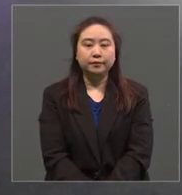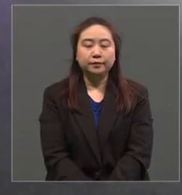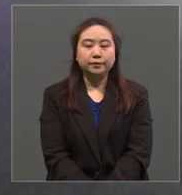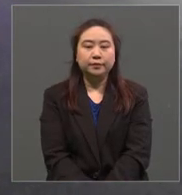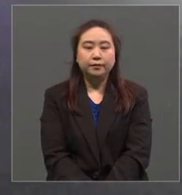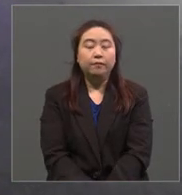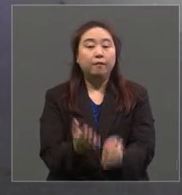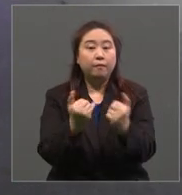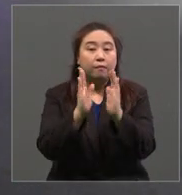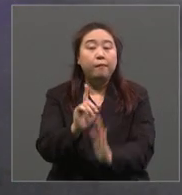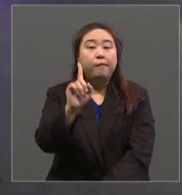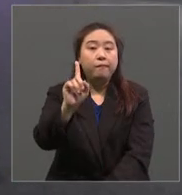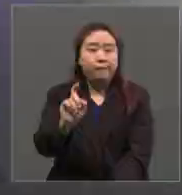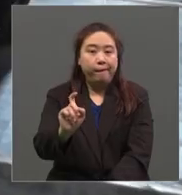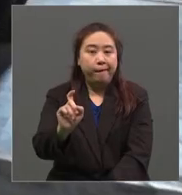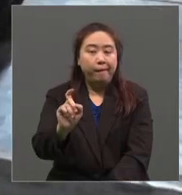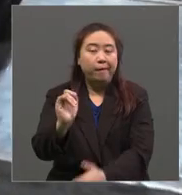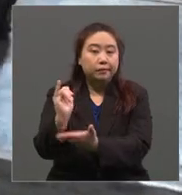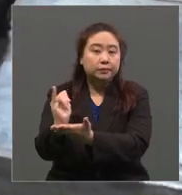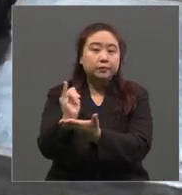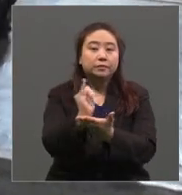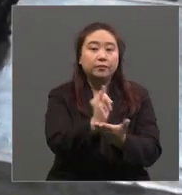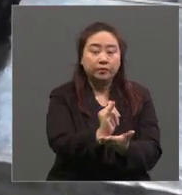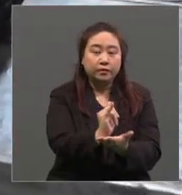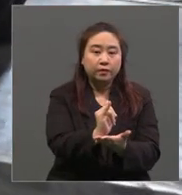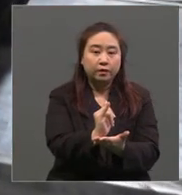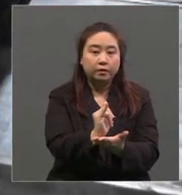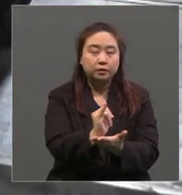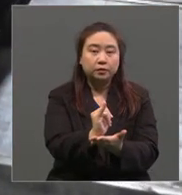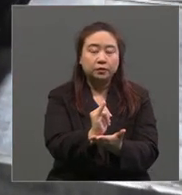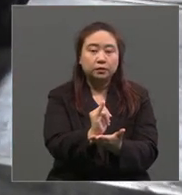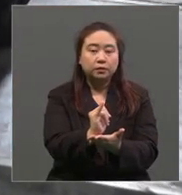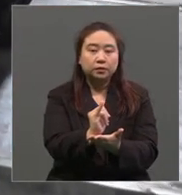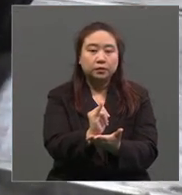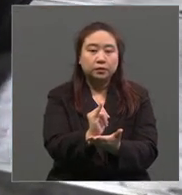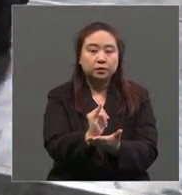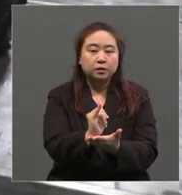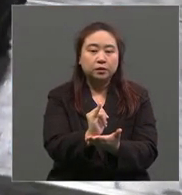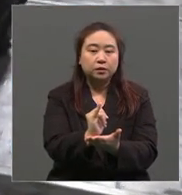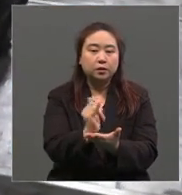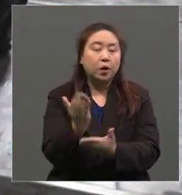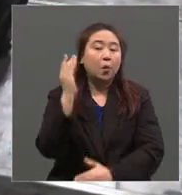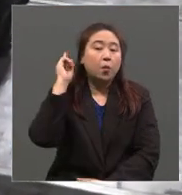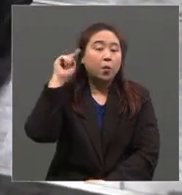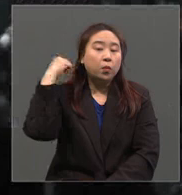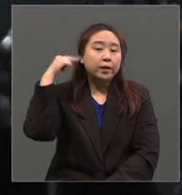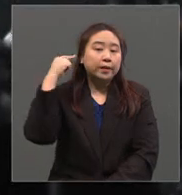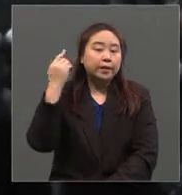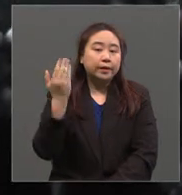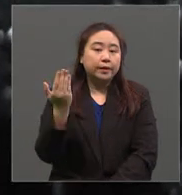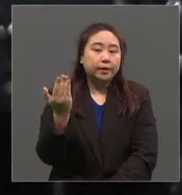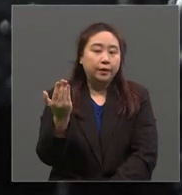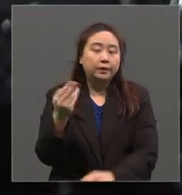ส่วนร่างของผู้เสียชีวิตที่กลับมาพร้อมกันด้วยเนี่ยนะคะก็คือร่างของนางสาวชมัยพรหอ